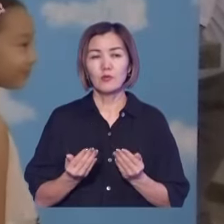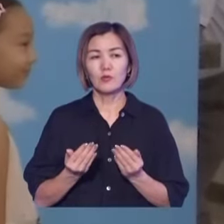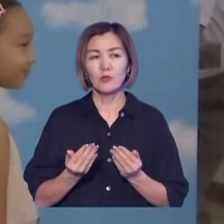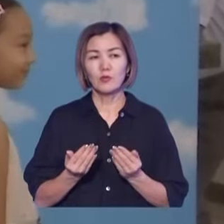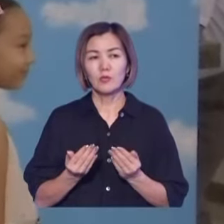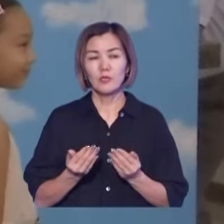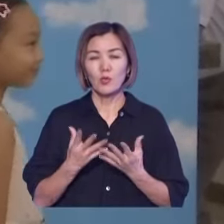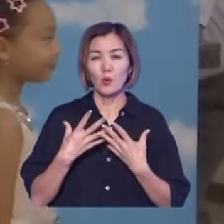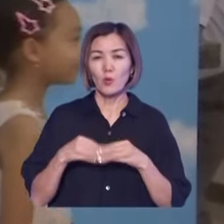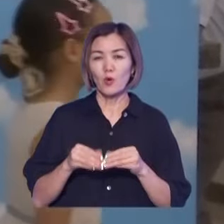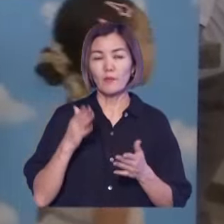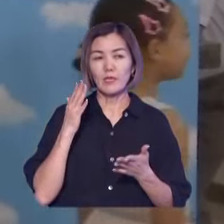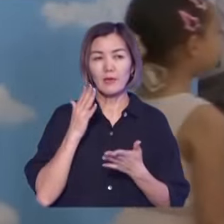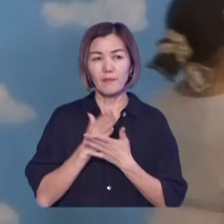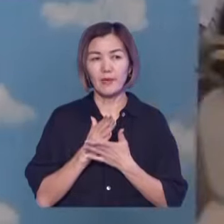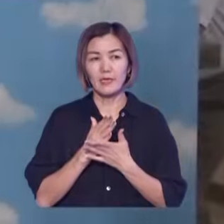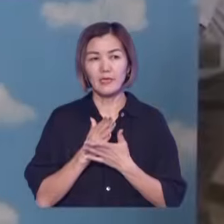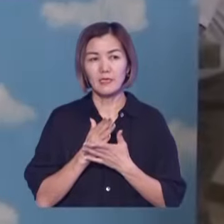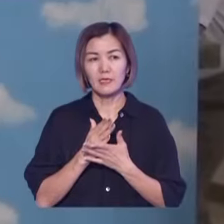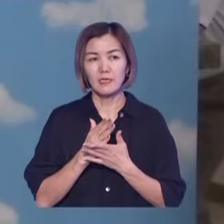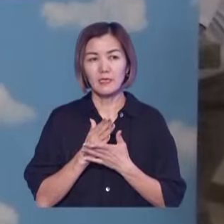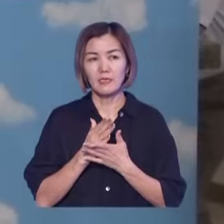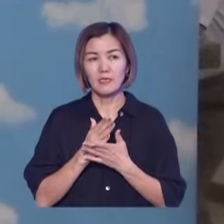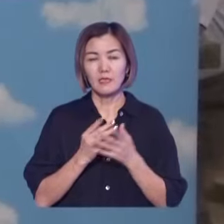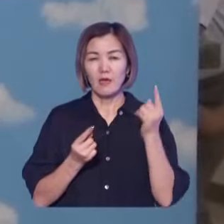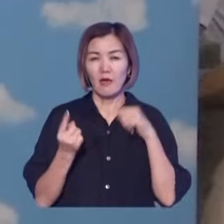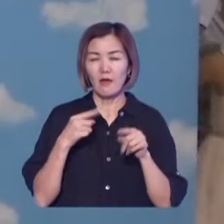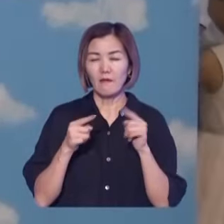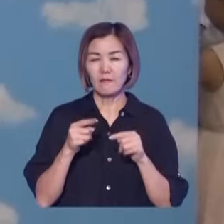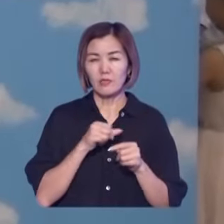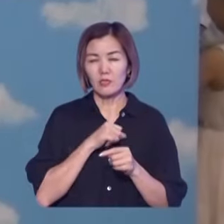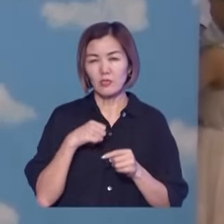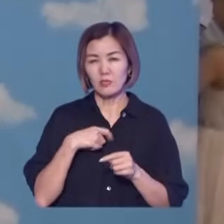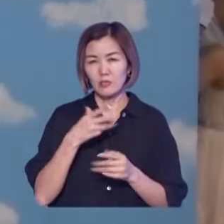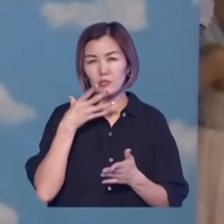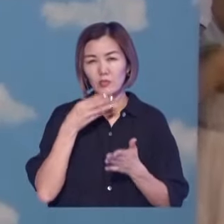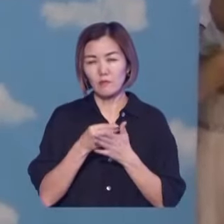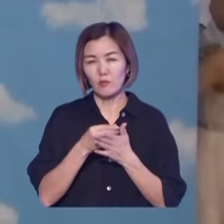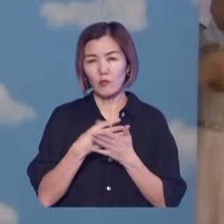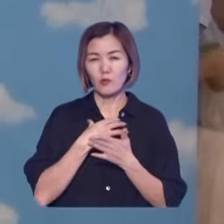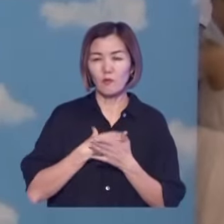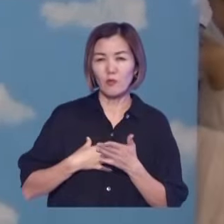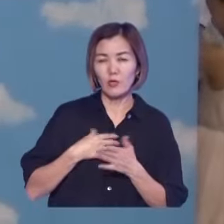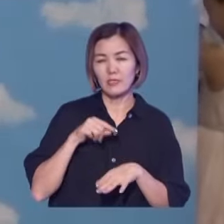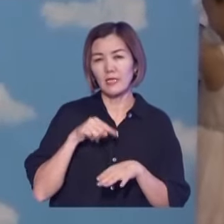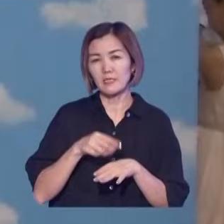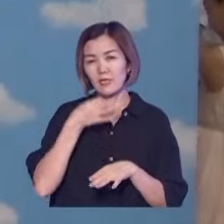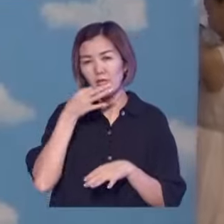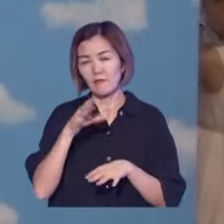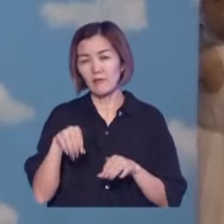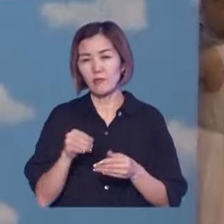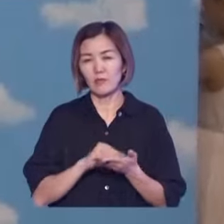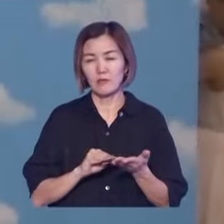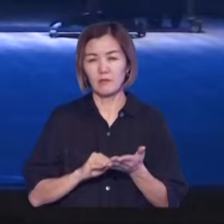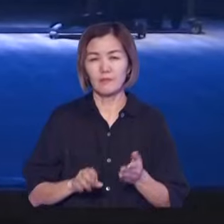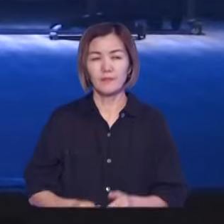біздің қоғамдағы болып жатқан дүниелерге автордың өзінің бір толғанысы, әсері, жауабы деп айтуға болатын